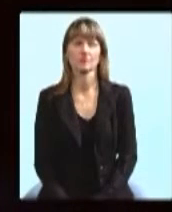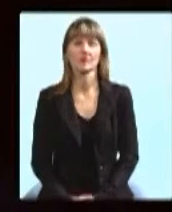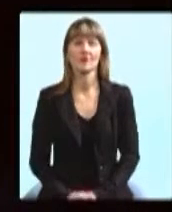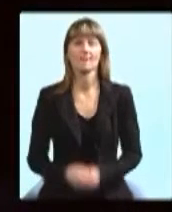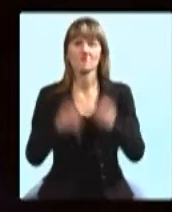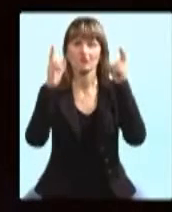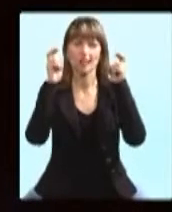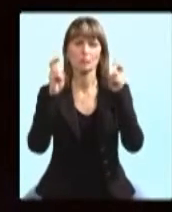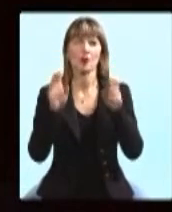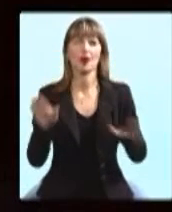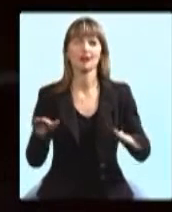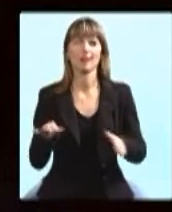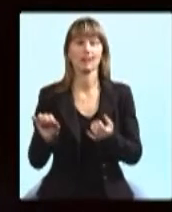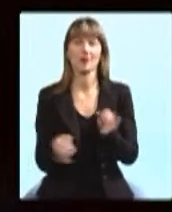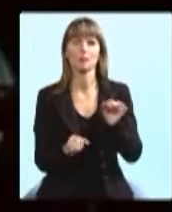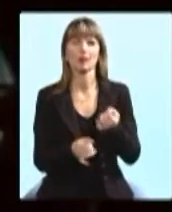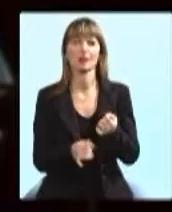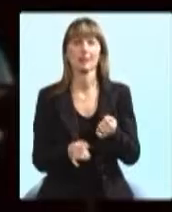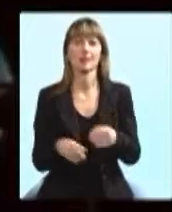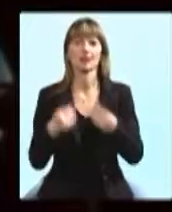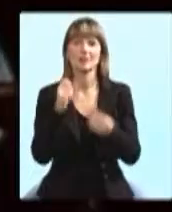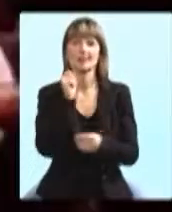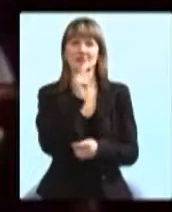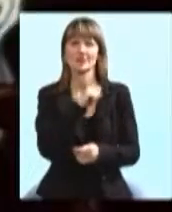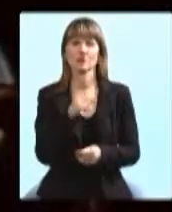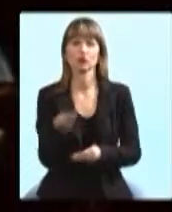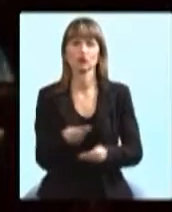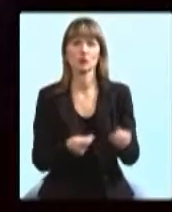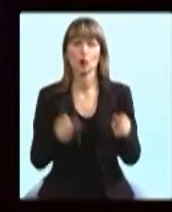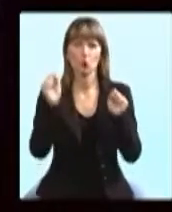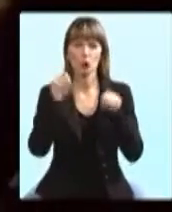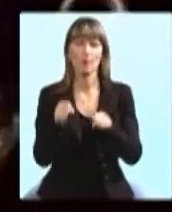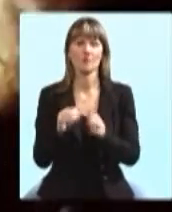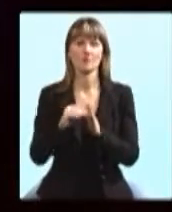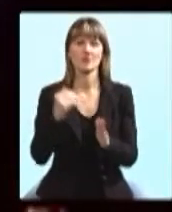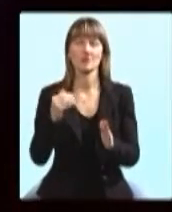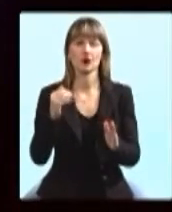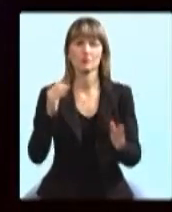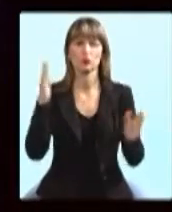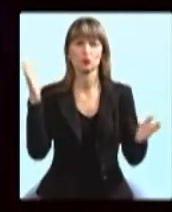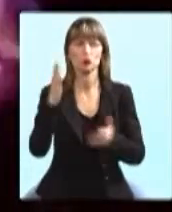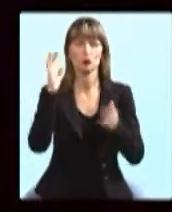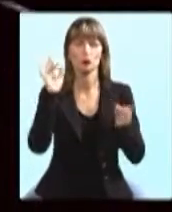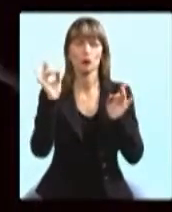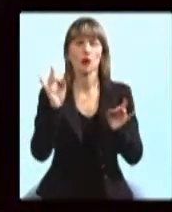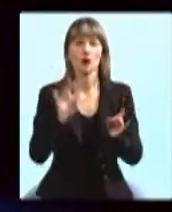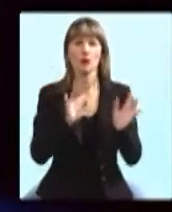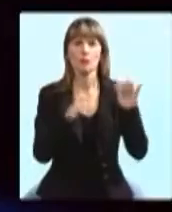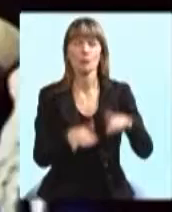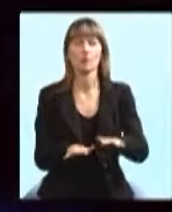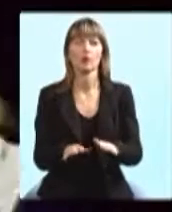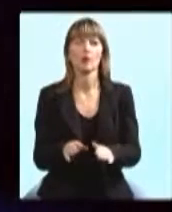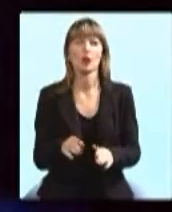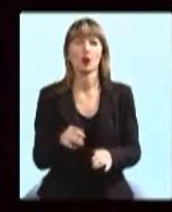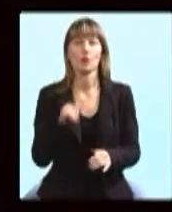Відьма літає на мітлі, насилає злі чари, вміє накликати бурі та грози. Вона страшна, без зуба, має довгий